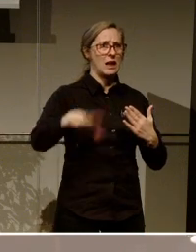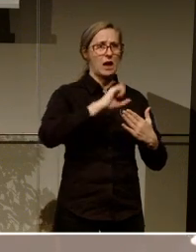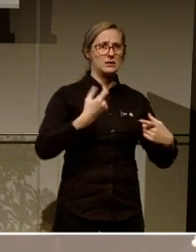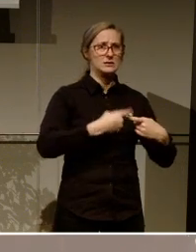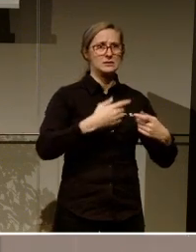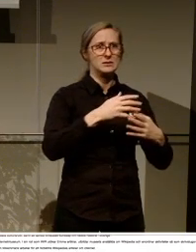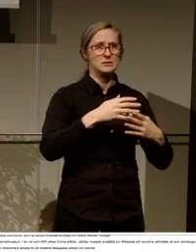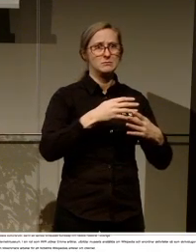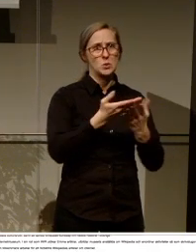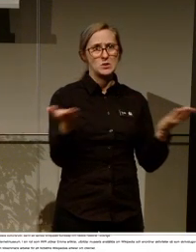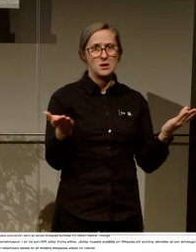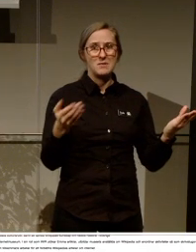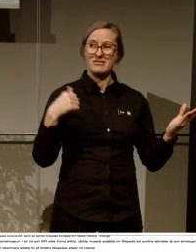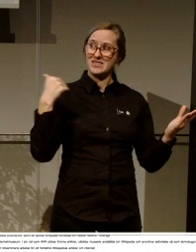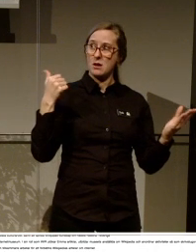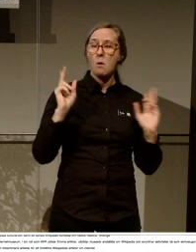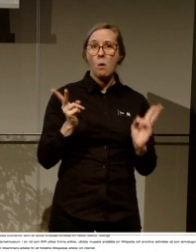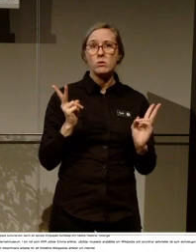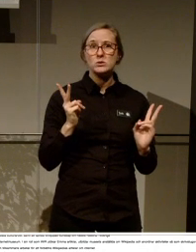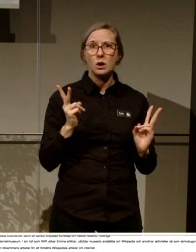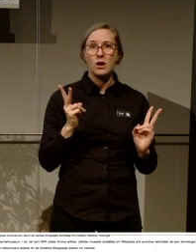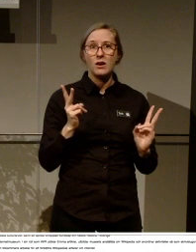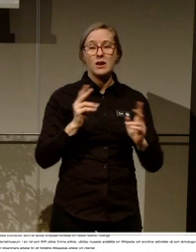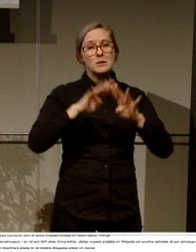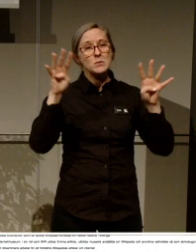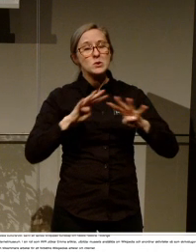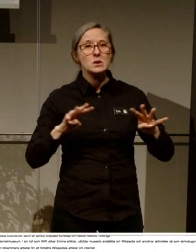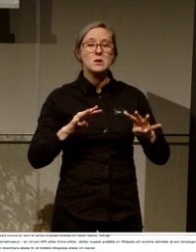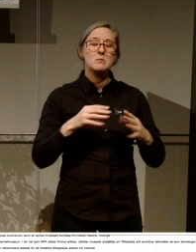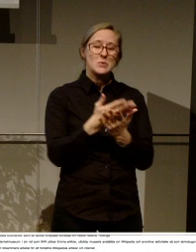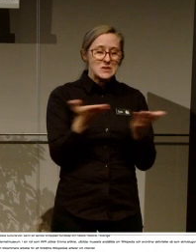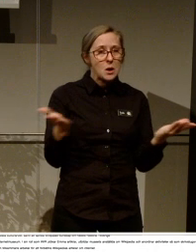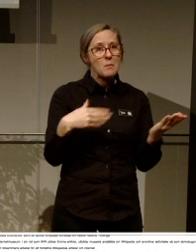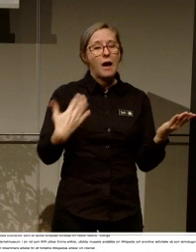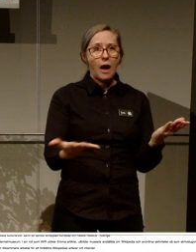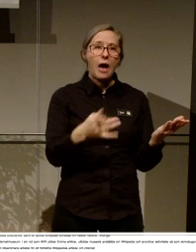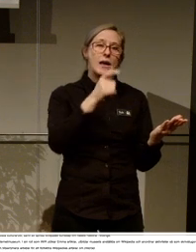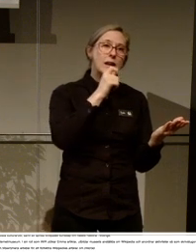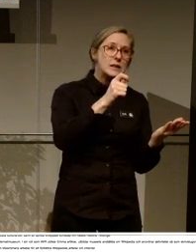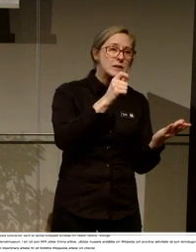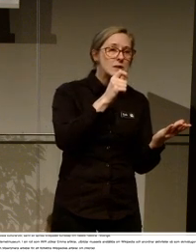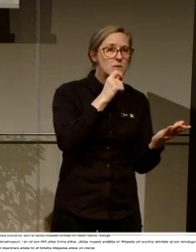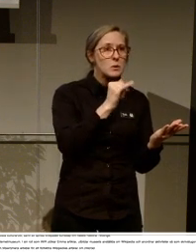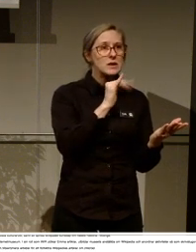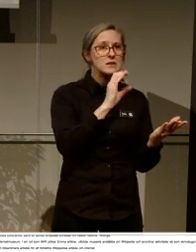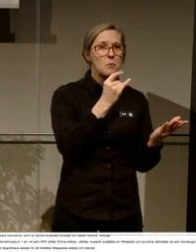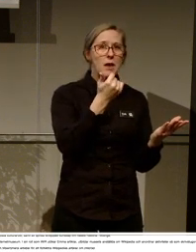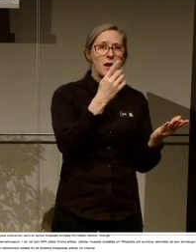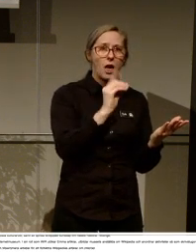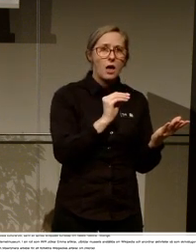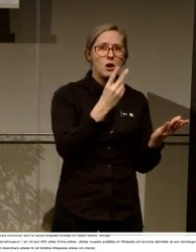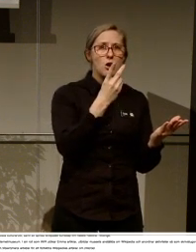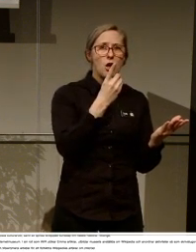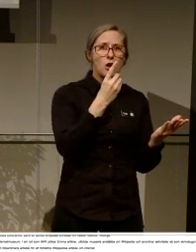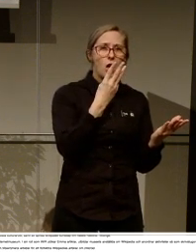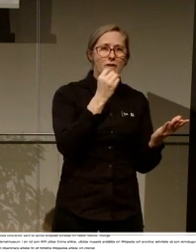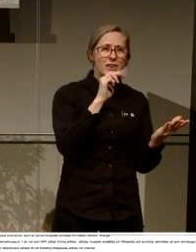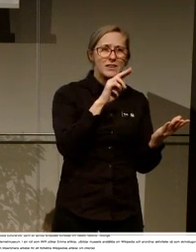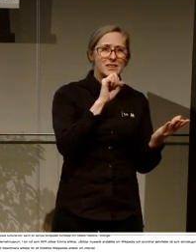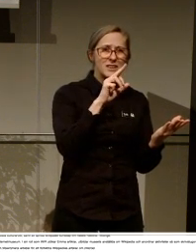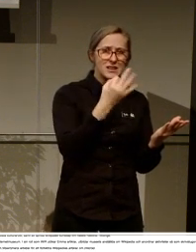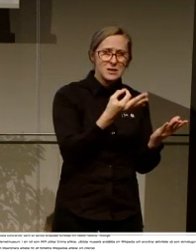museet. Museet är intervjuer med Isabella Löwengrip på YouTube och massa andra internetpionjärer. Det